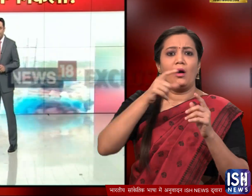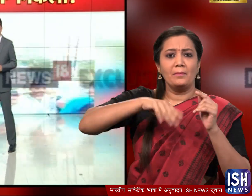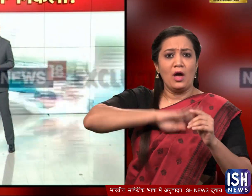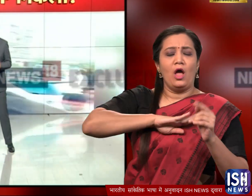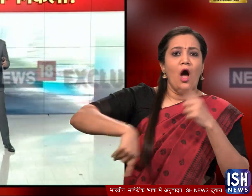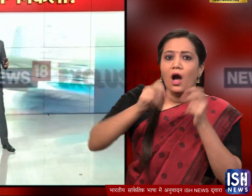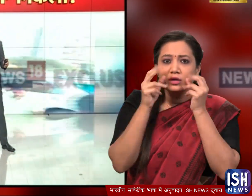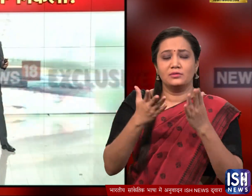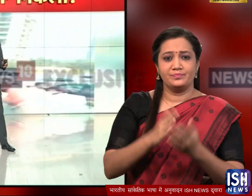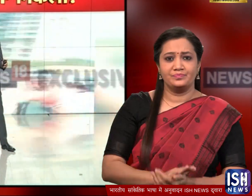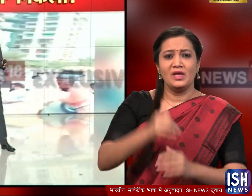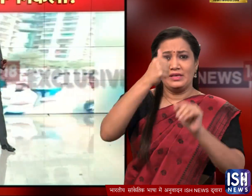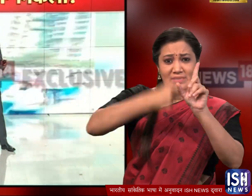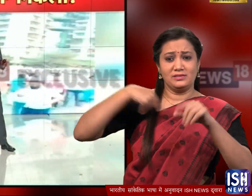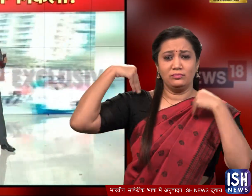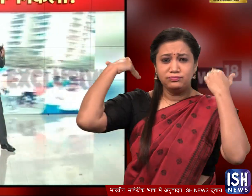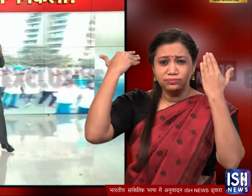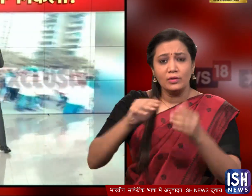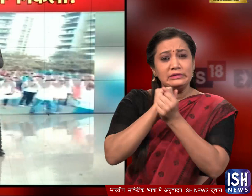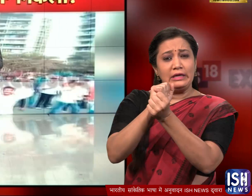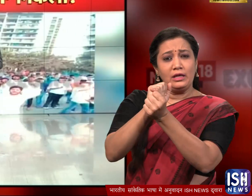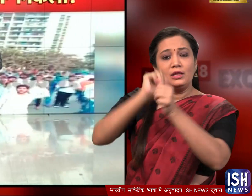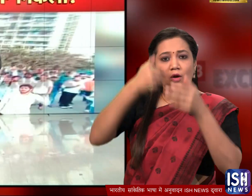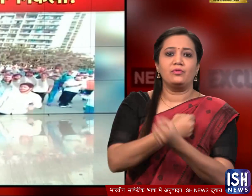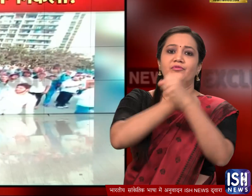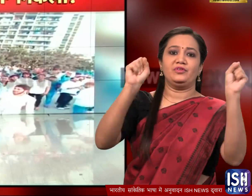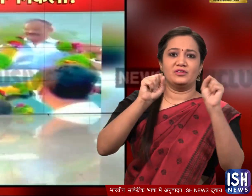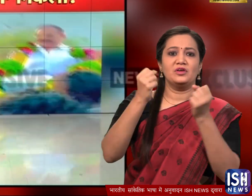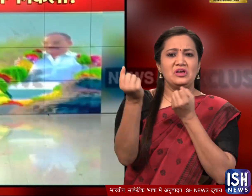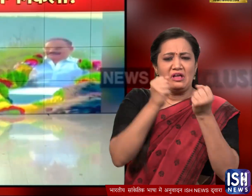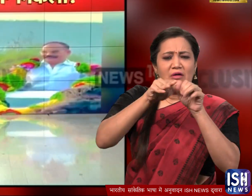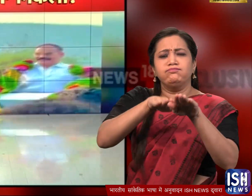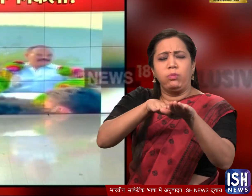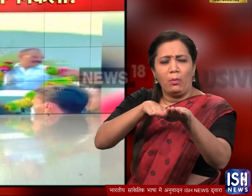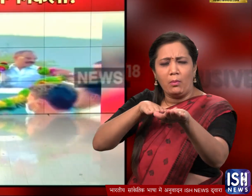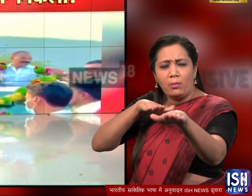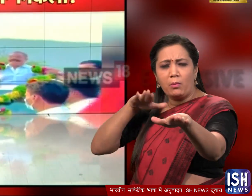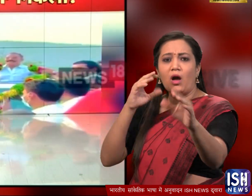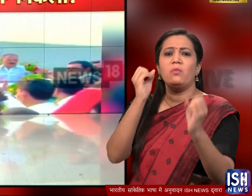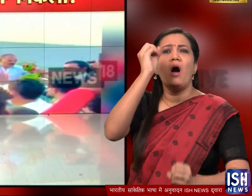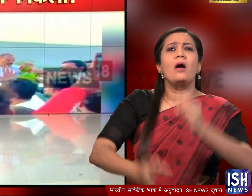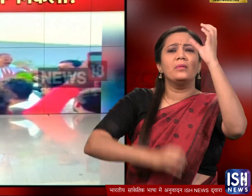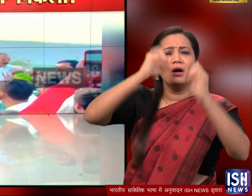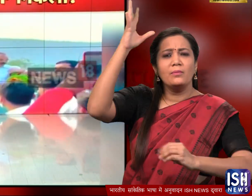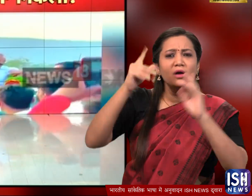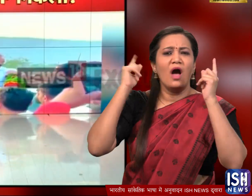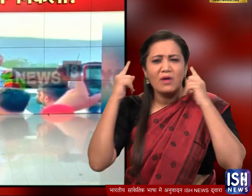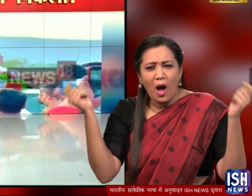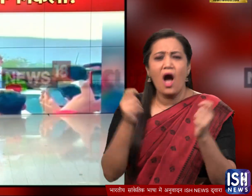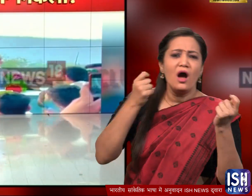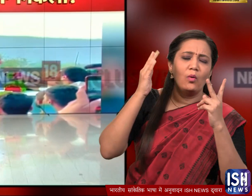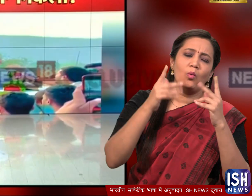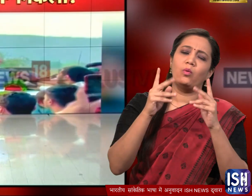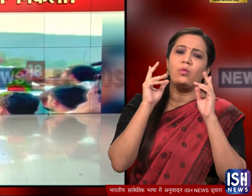गया। 6 साल बाद सलाखों से आजाद हुए इस आदमी के लिए गाड़ियों का लंबा काफिला, आतिशबाजी, शोर शराबा